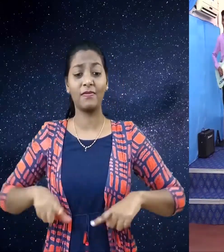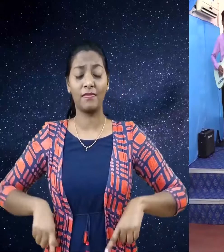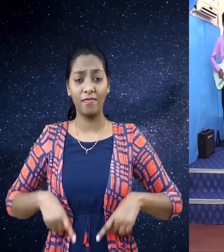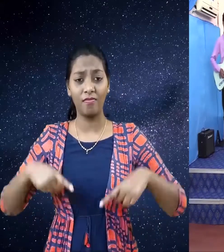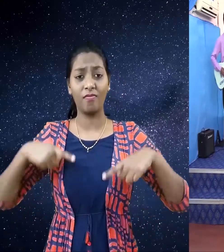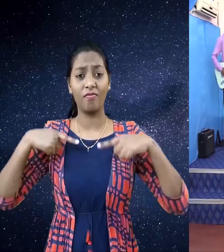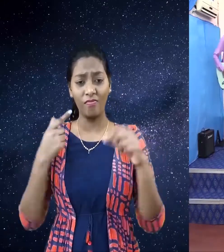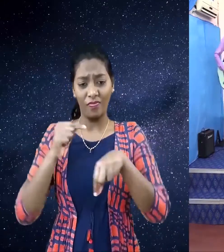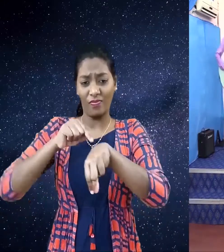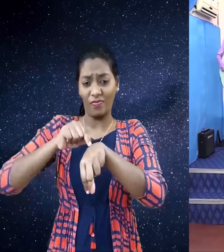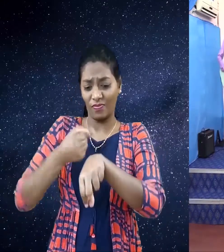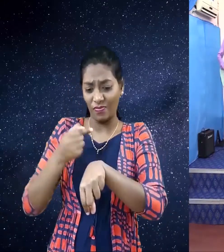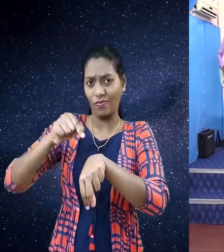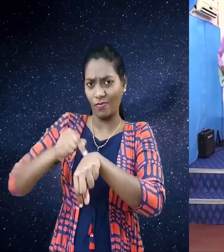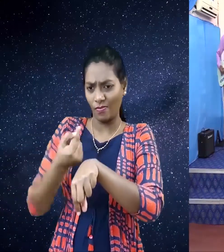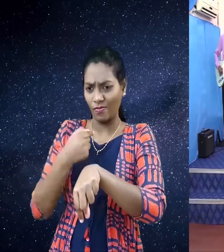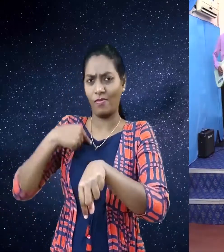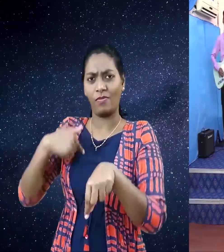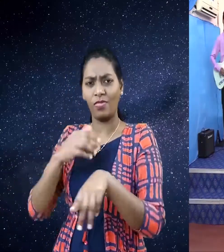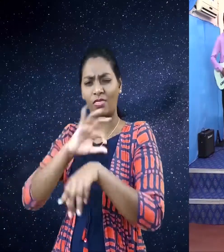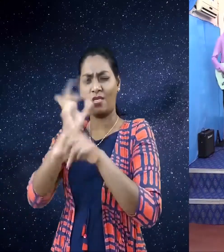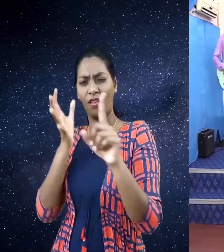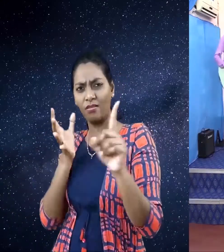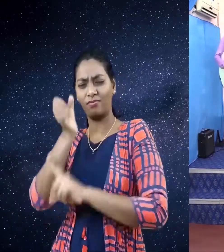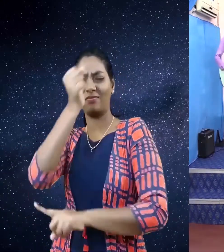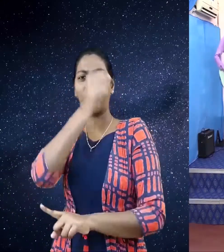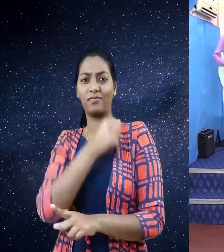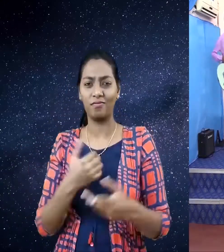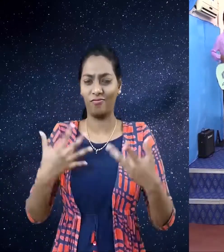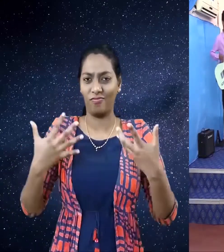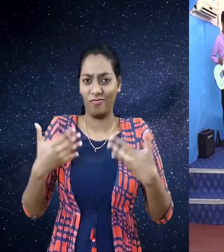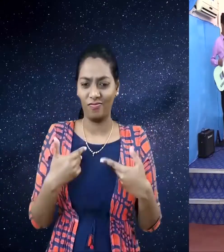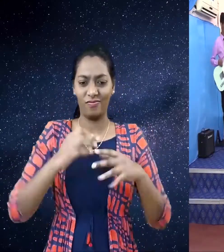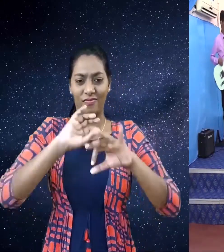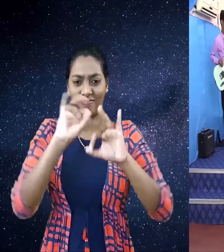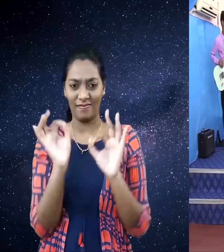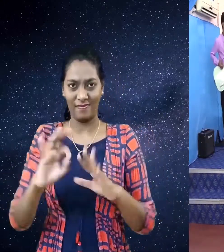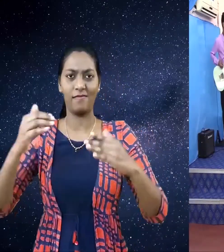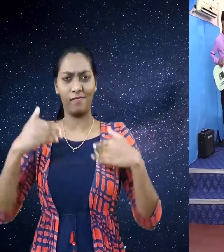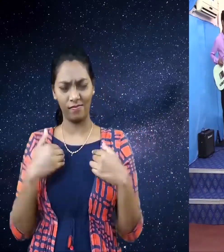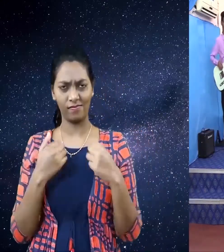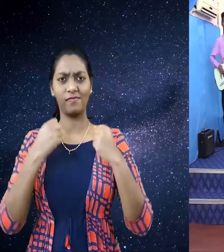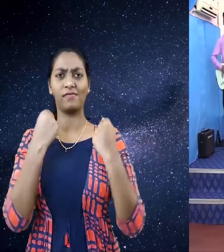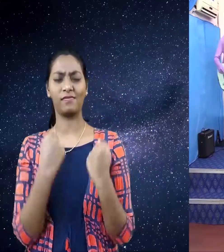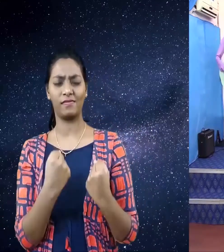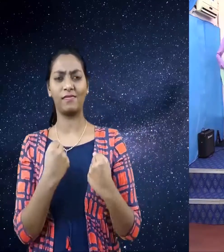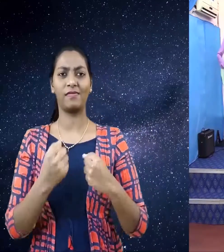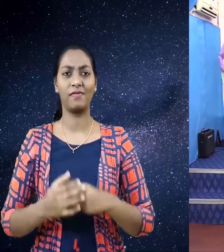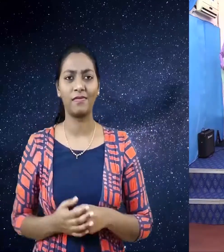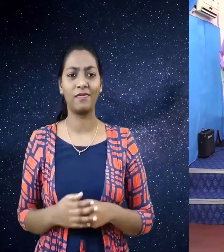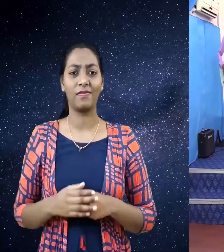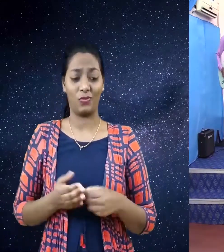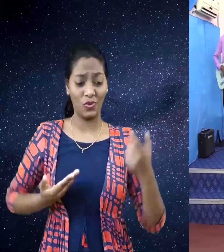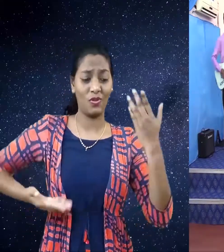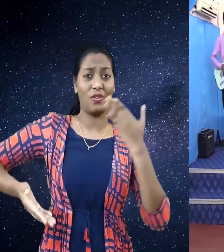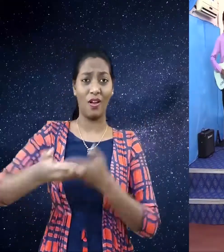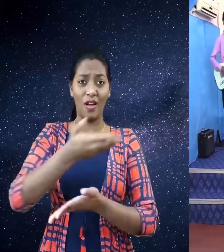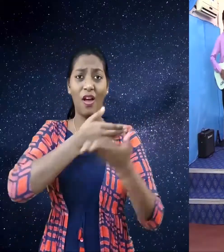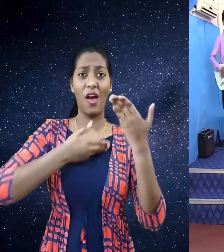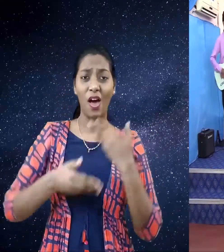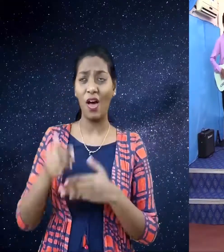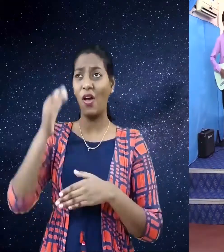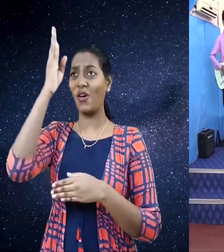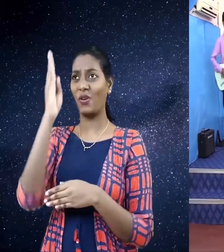जीवन की आवश्यकता उसने पूरी की है और मैं जानता हूँ मैं कौन. हम है एक चुना